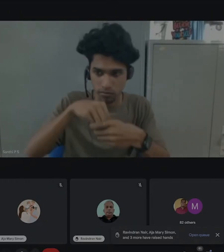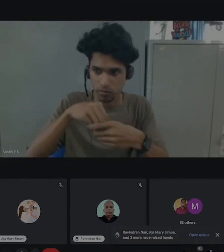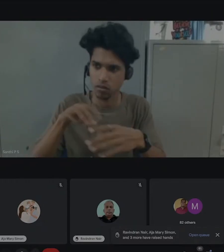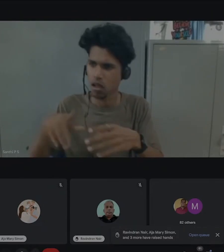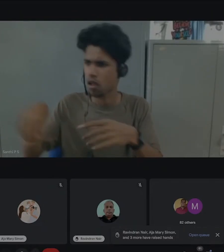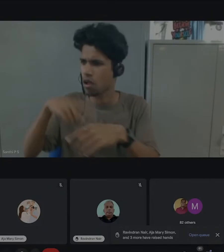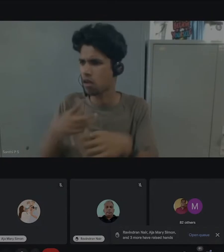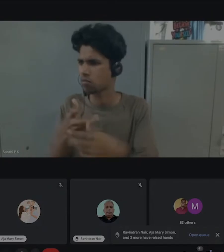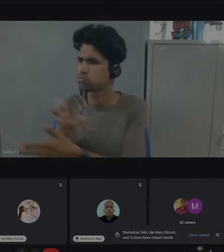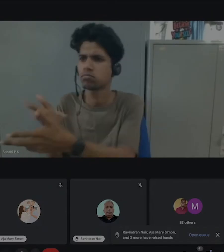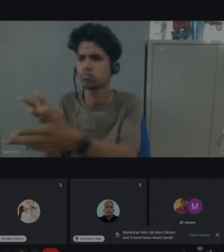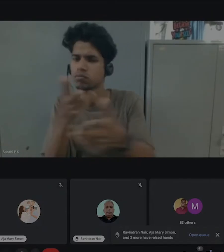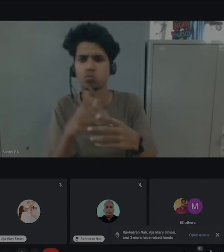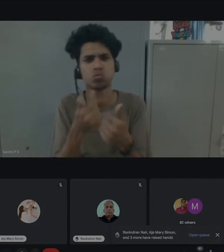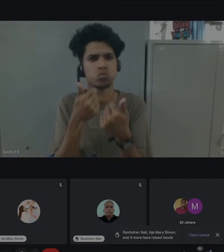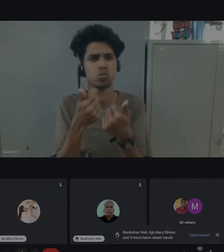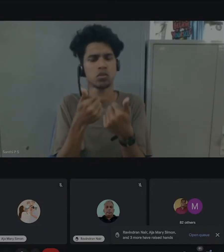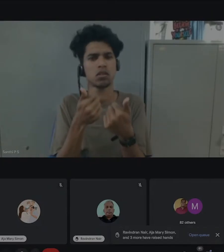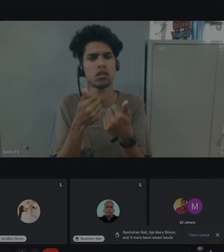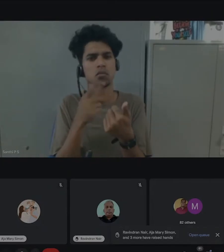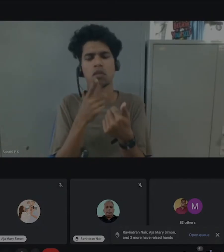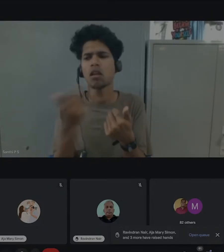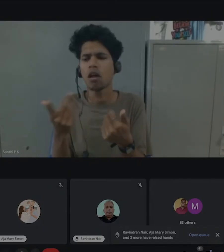ഇടപെടാറുണ്ട്. അത് എന്തുകൊണ്ടാകാം? എങ്ങനെ മാറ്റാം?